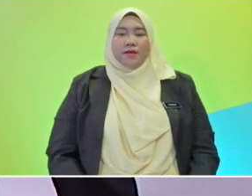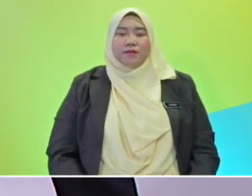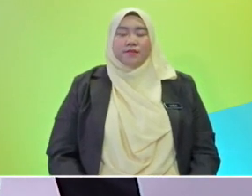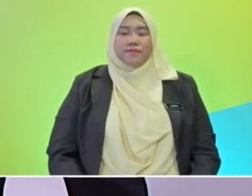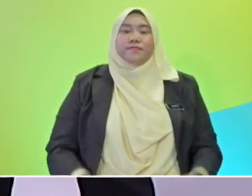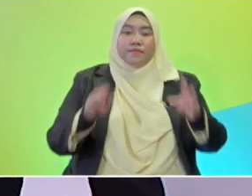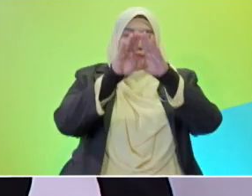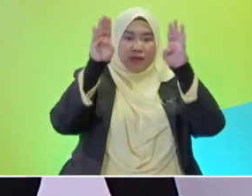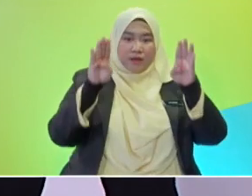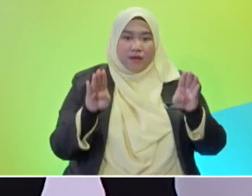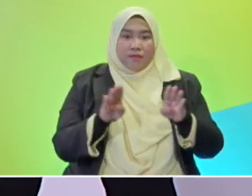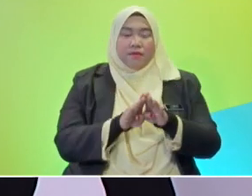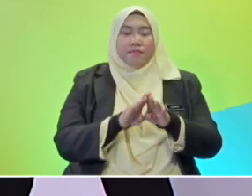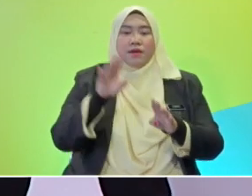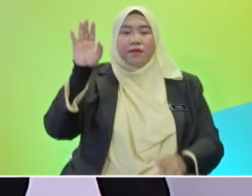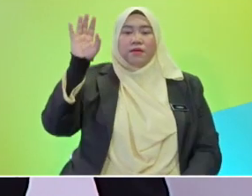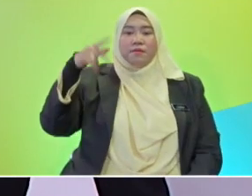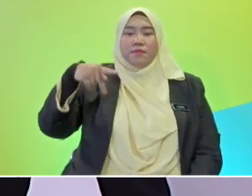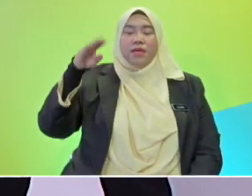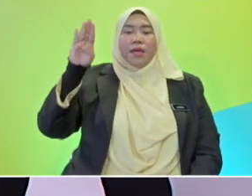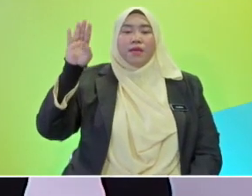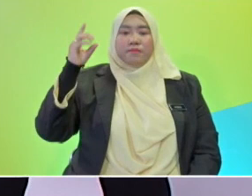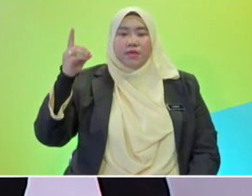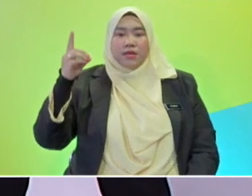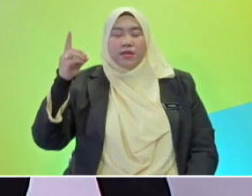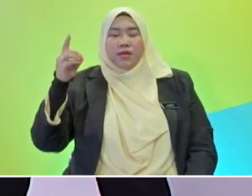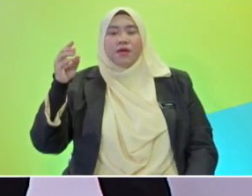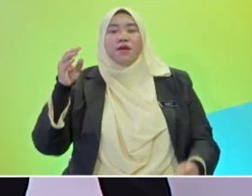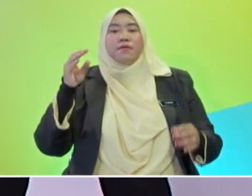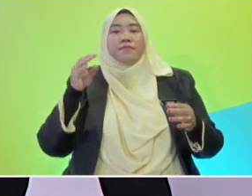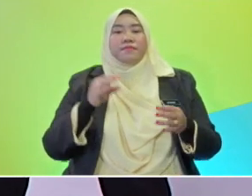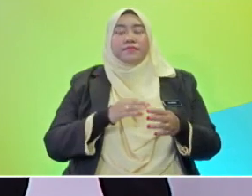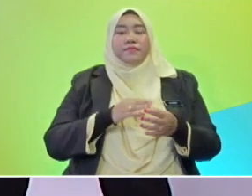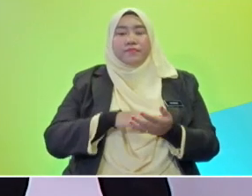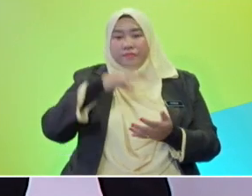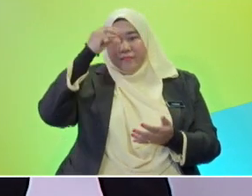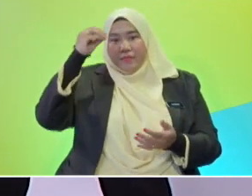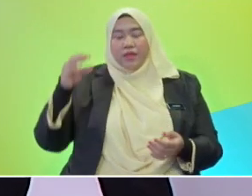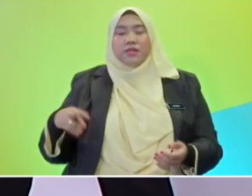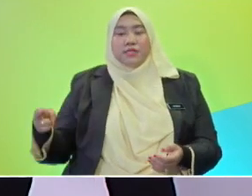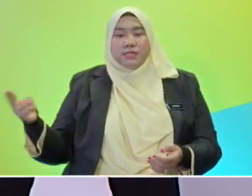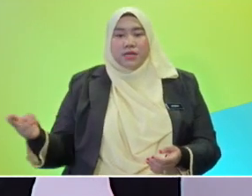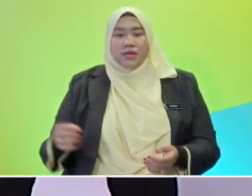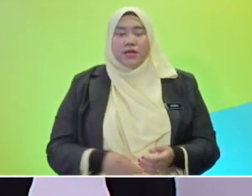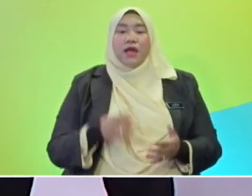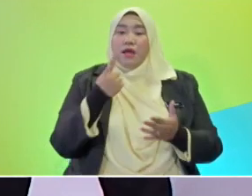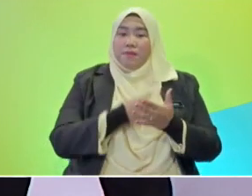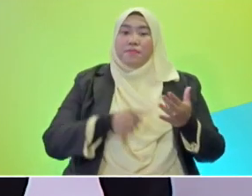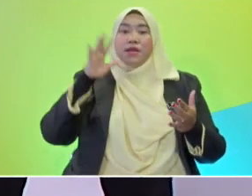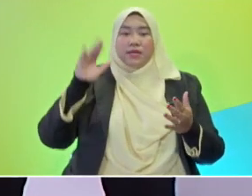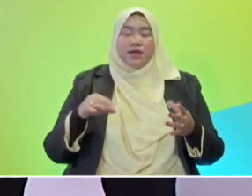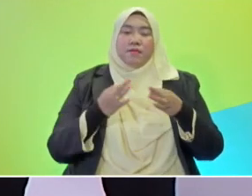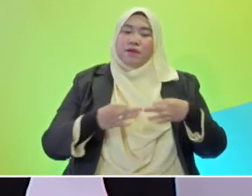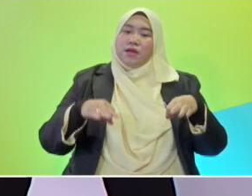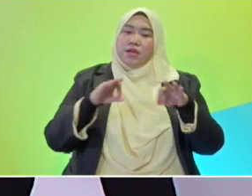laporan PBD laporan mata pelajaran bagi sejarah Oke dan Apa yang perlu dan